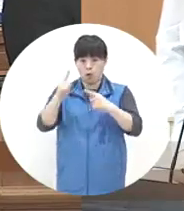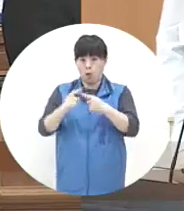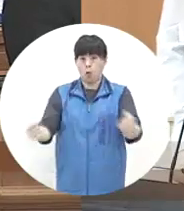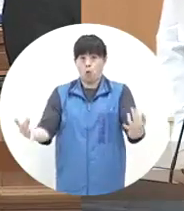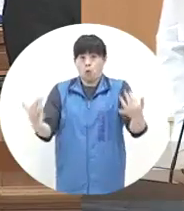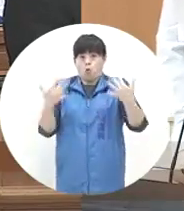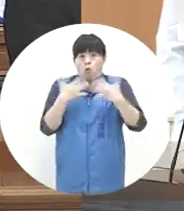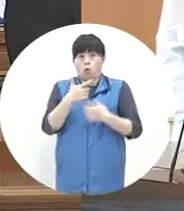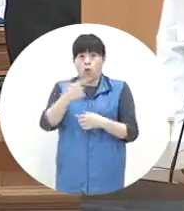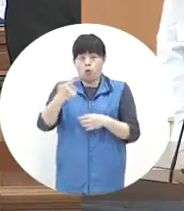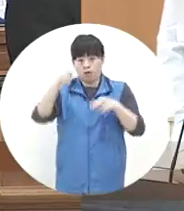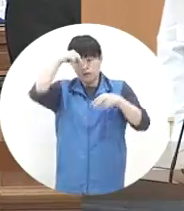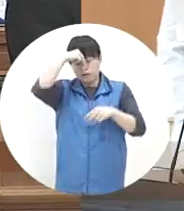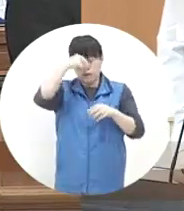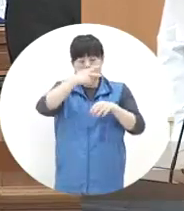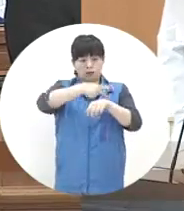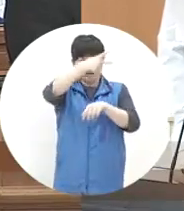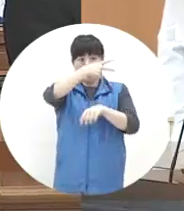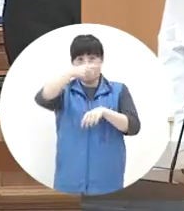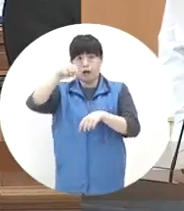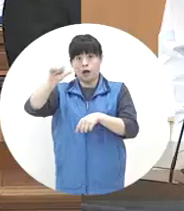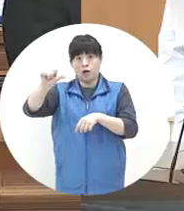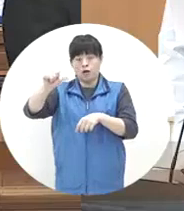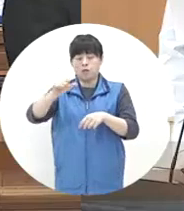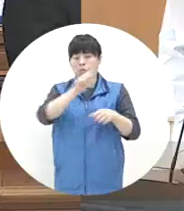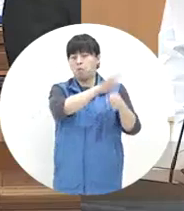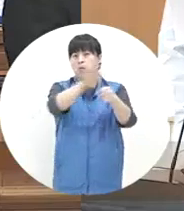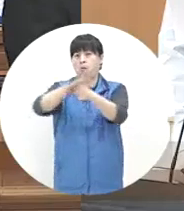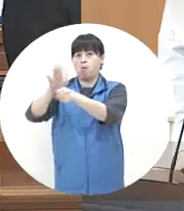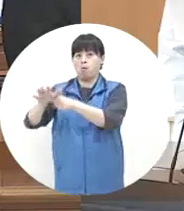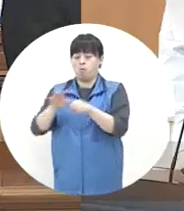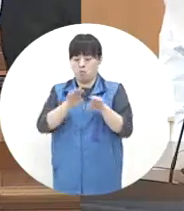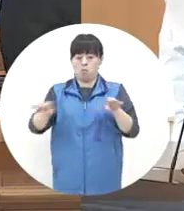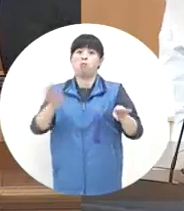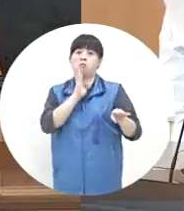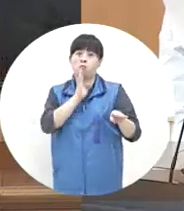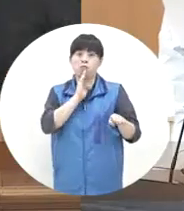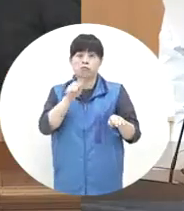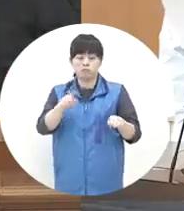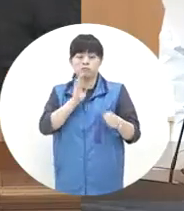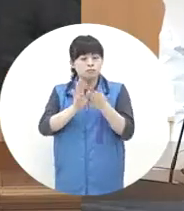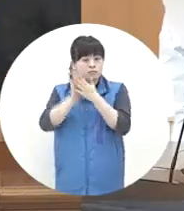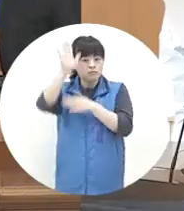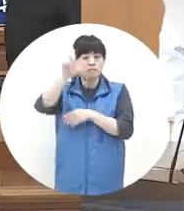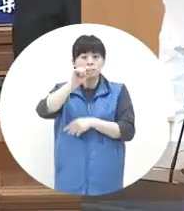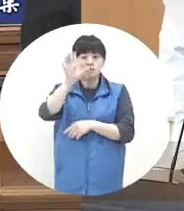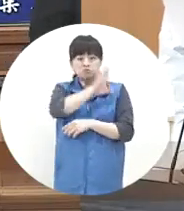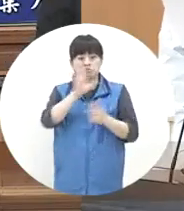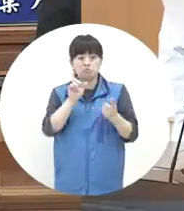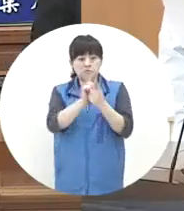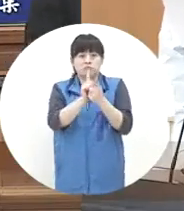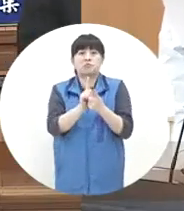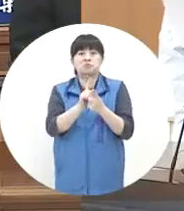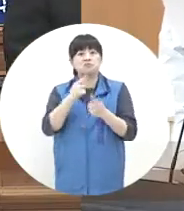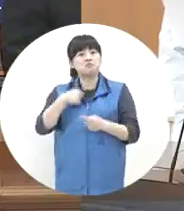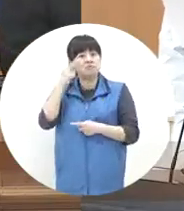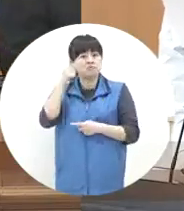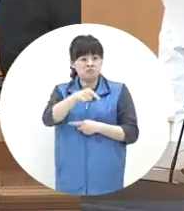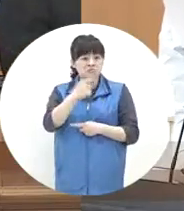候，在下午两点到五点，那个所有的停车场都满场。那这个是我们未来莺歌会面临的，我们认为还不